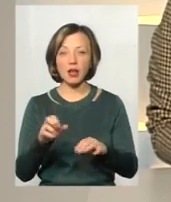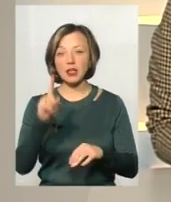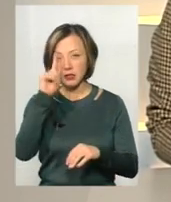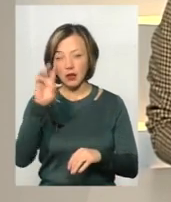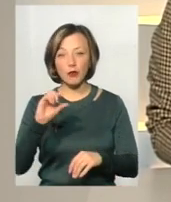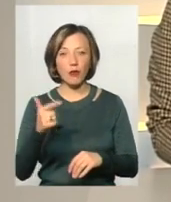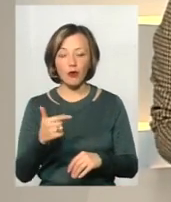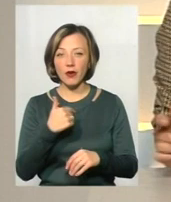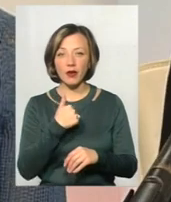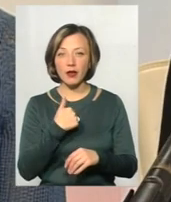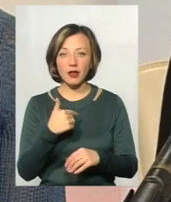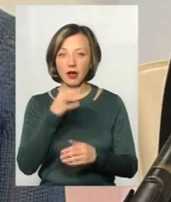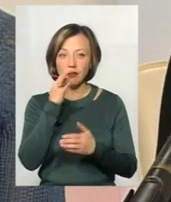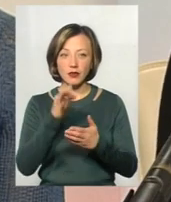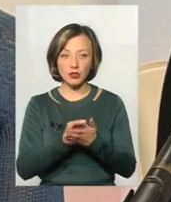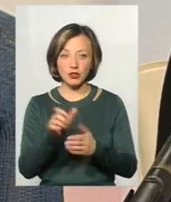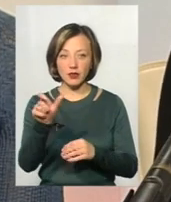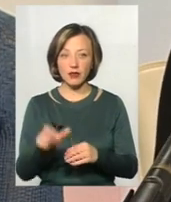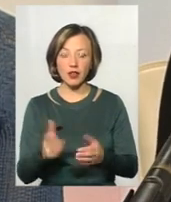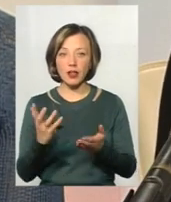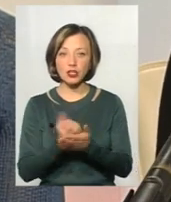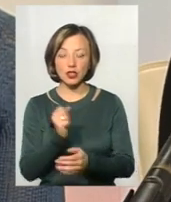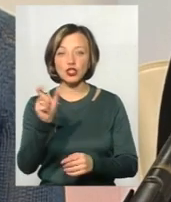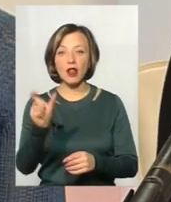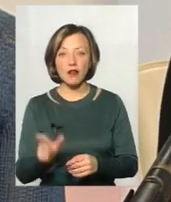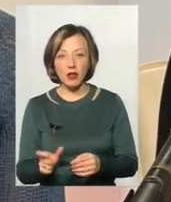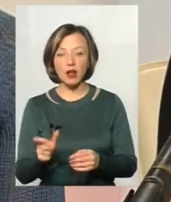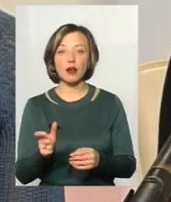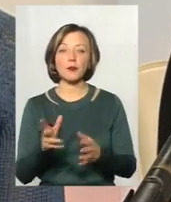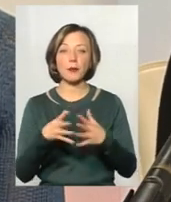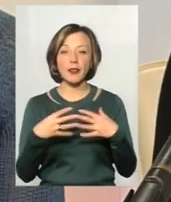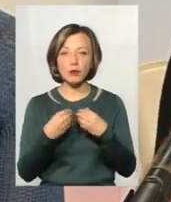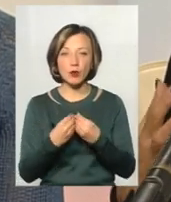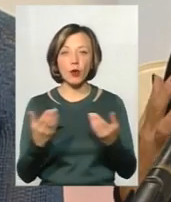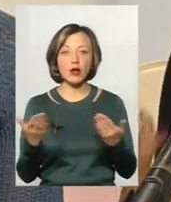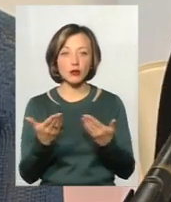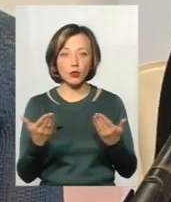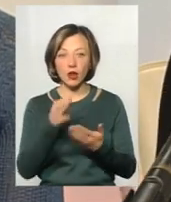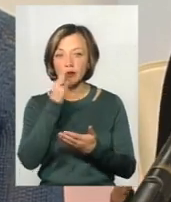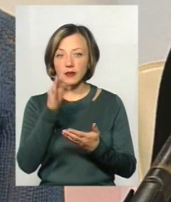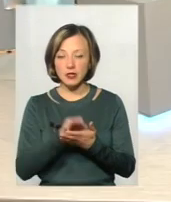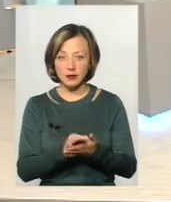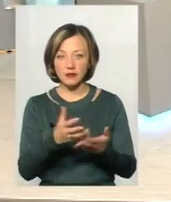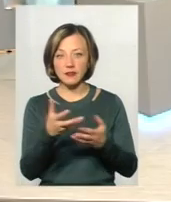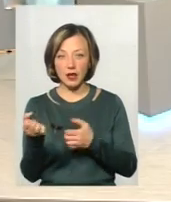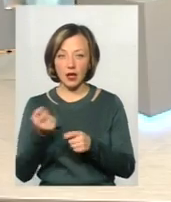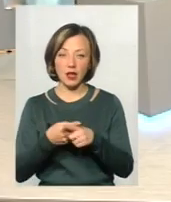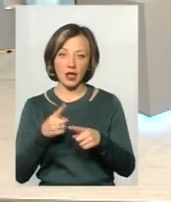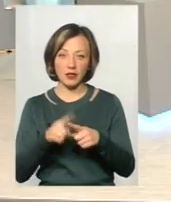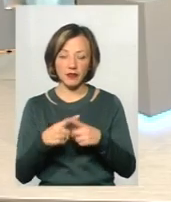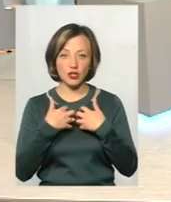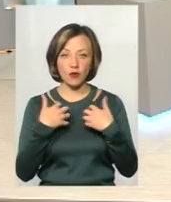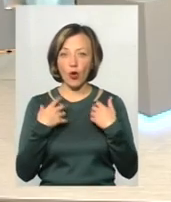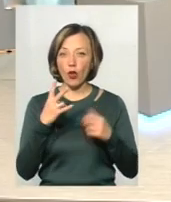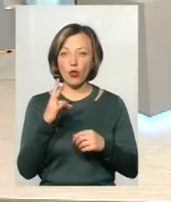слава Богу, знаете, как человек ответственный, мы просто нашли человека, семью, которая ответственно взяла этого животного.